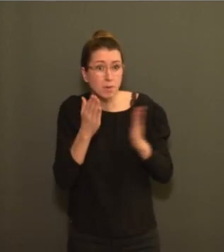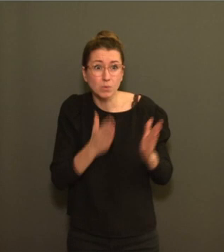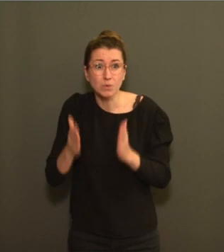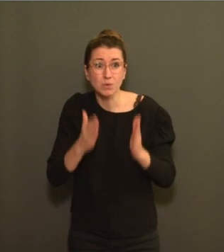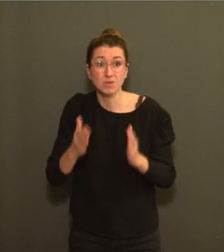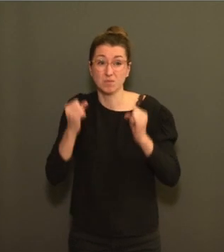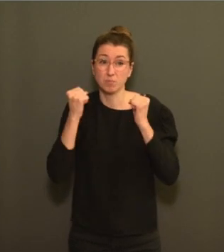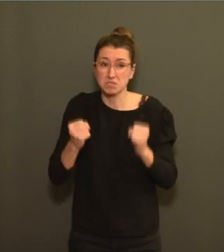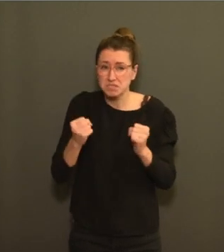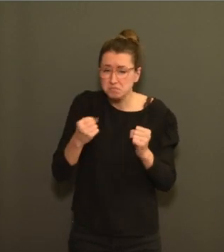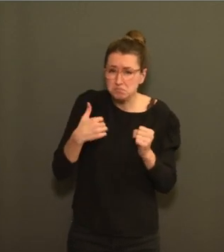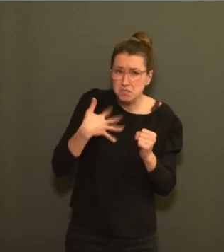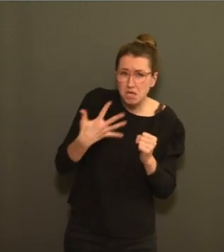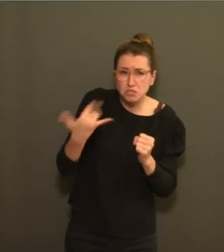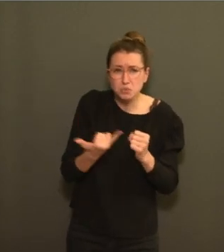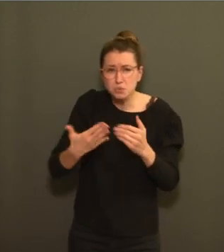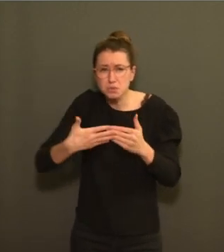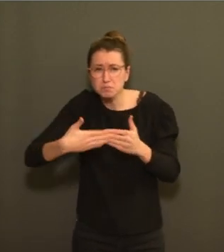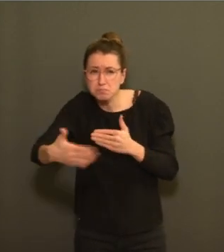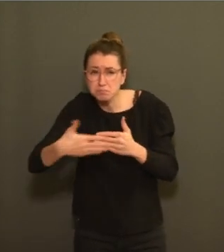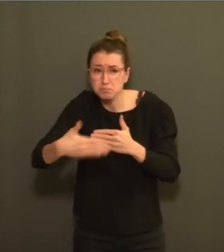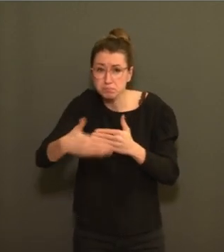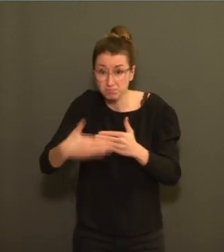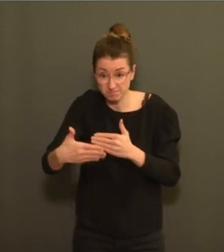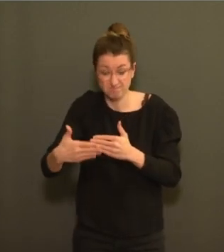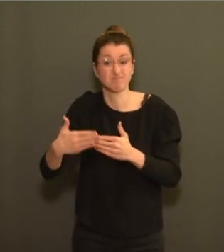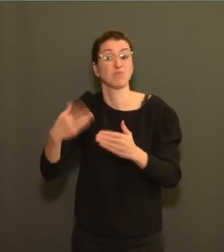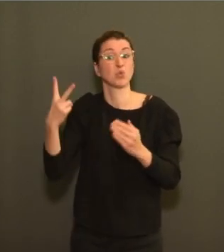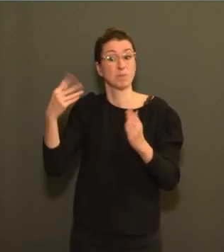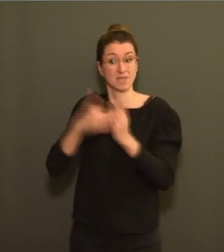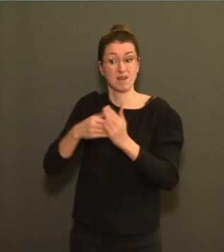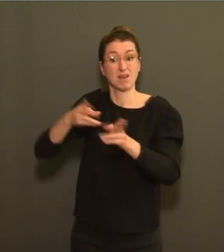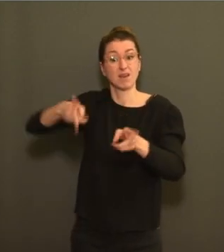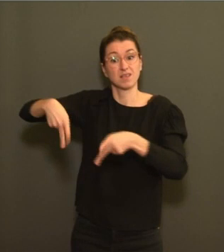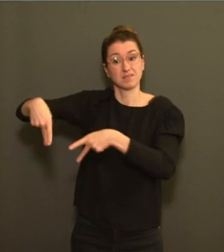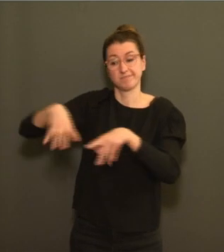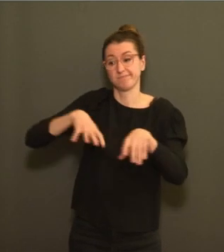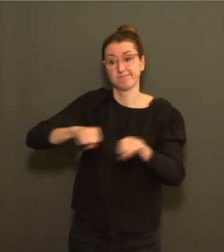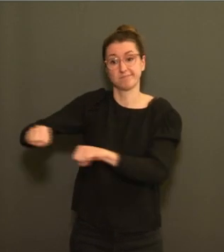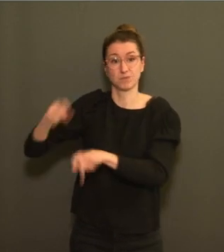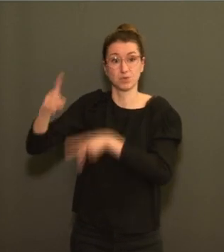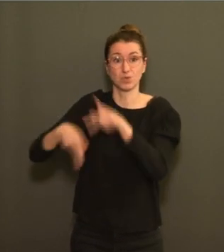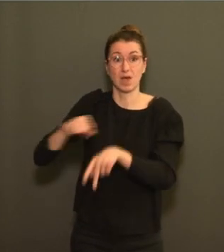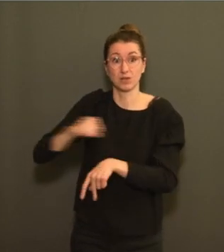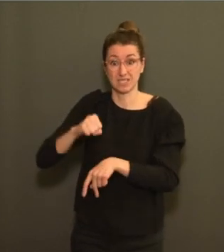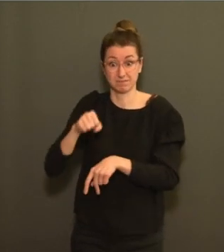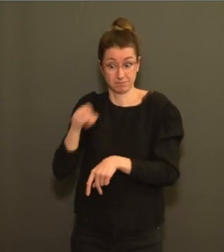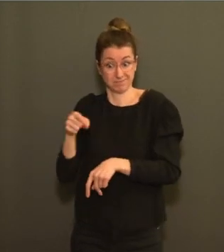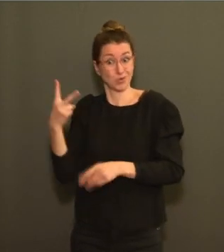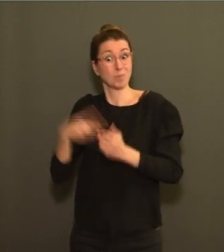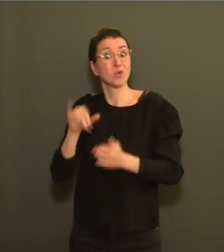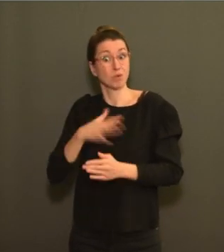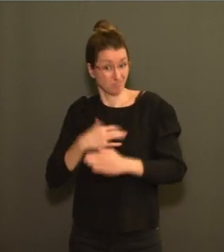dans 15 jours les 2000 patients en soins intensifs, soit notre capacité